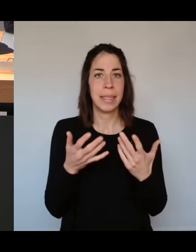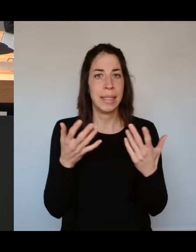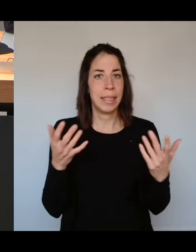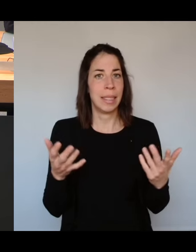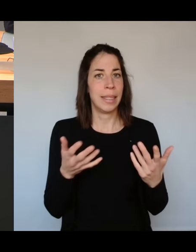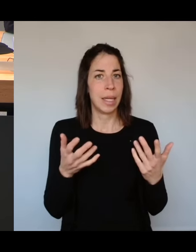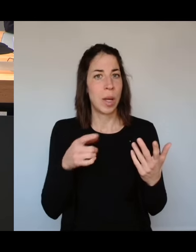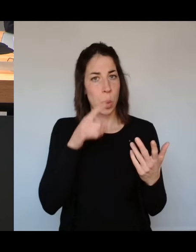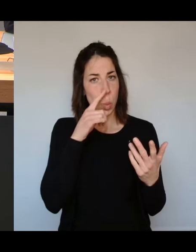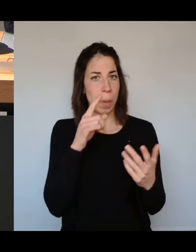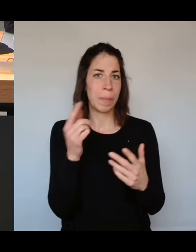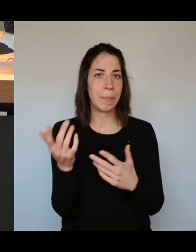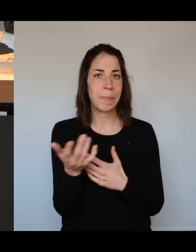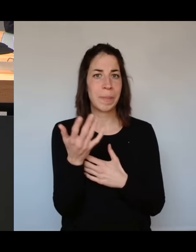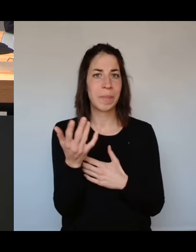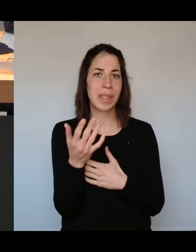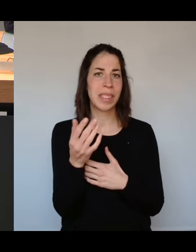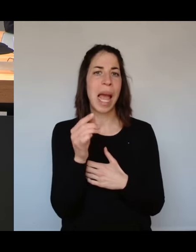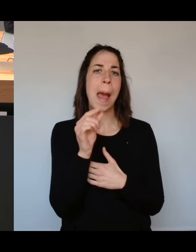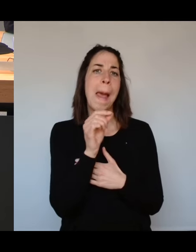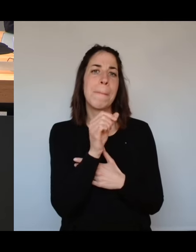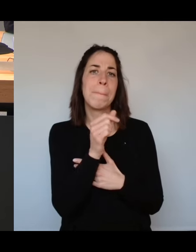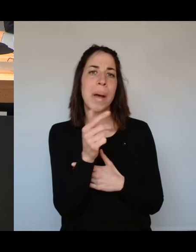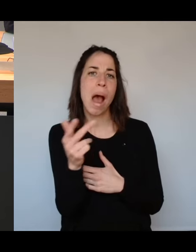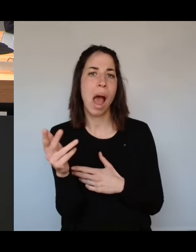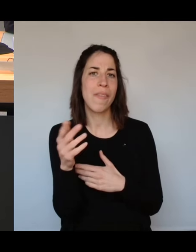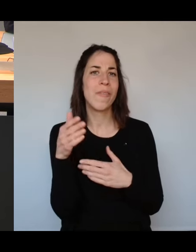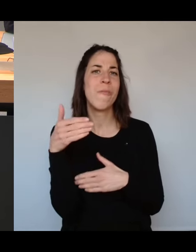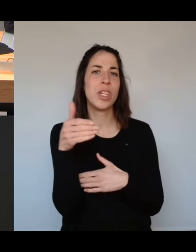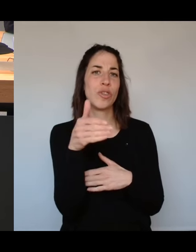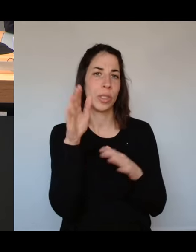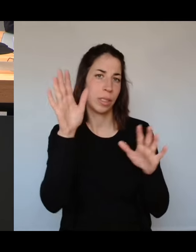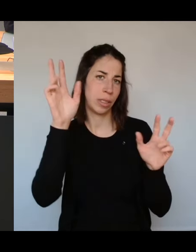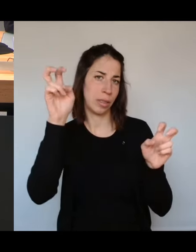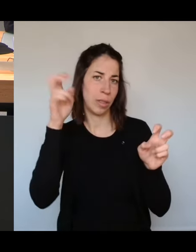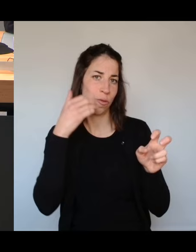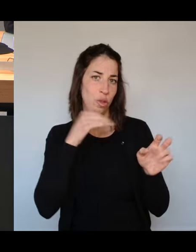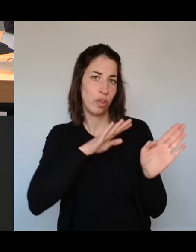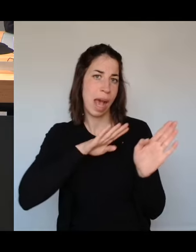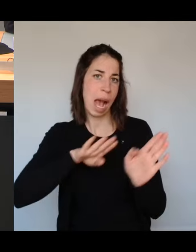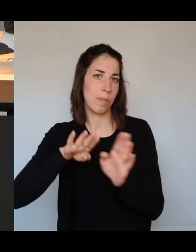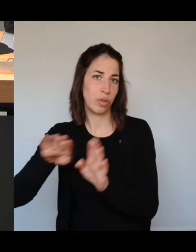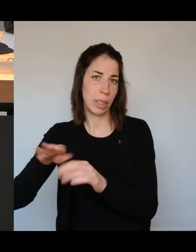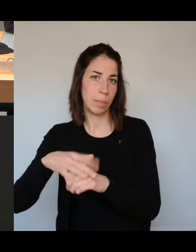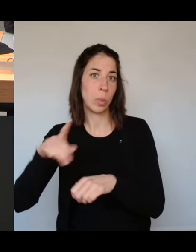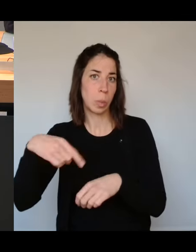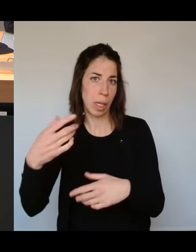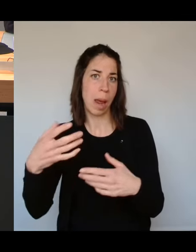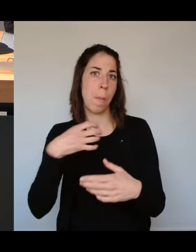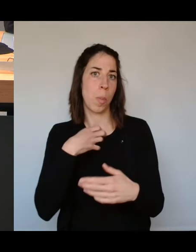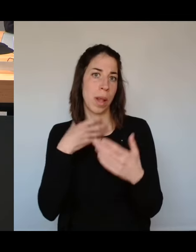dass Sie glauben, dass damit das Problem dann gelöst ist. Das ist Kinderglaube.